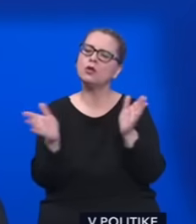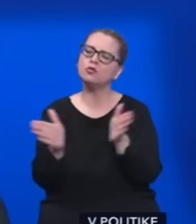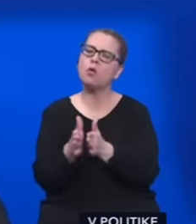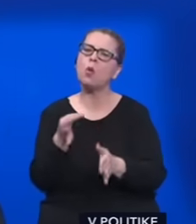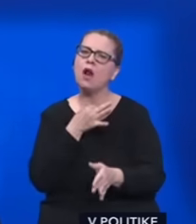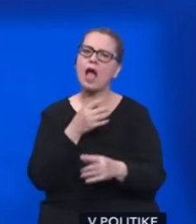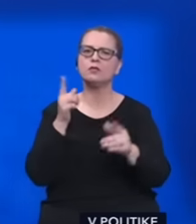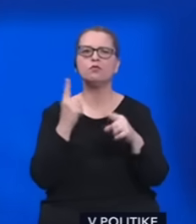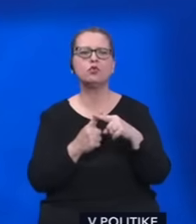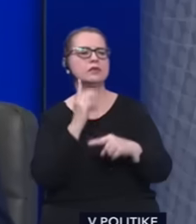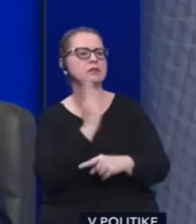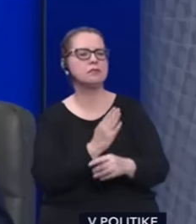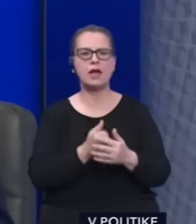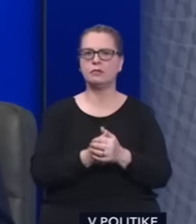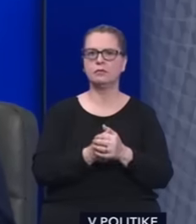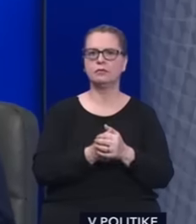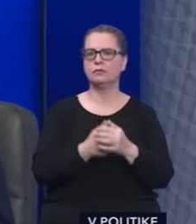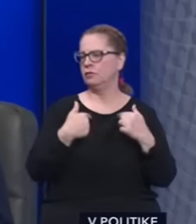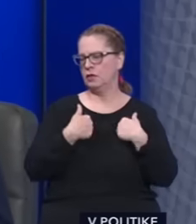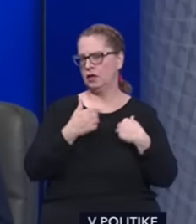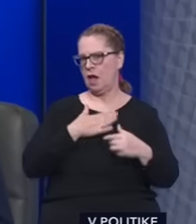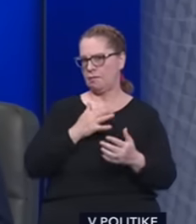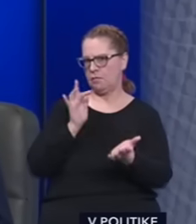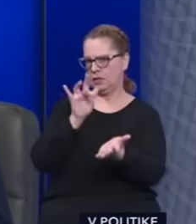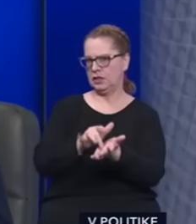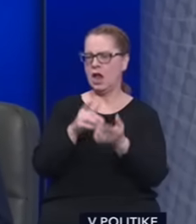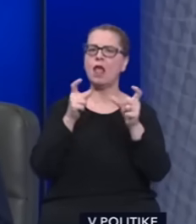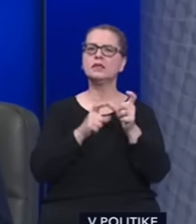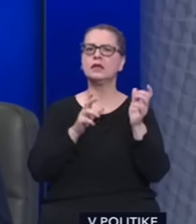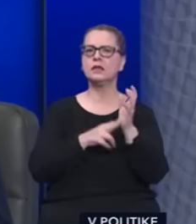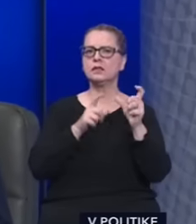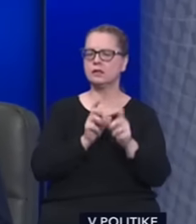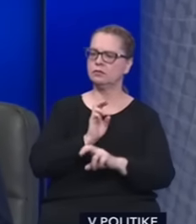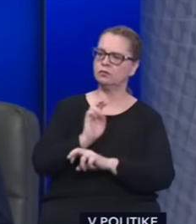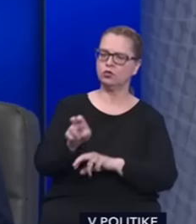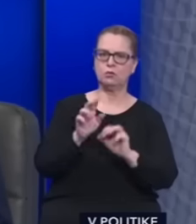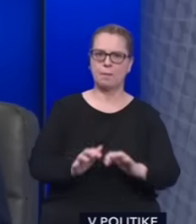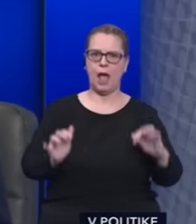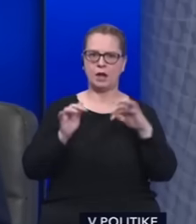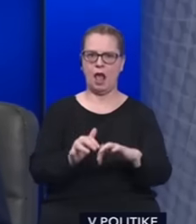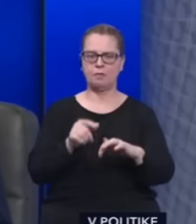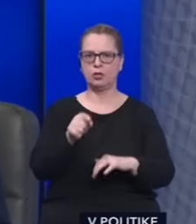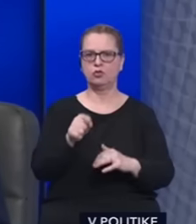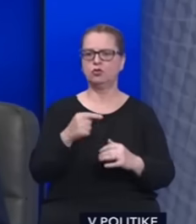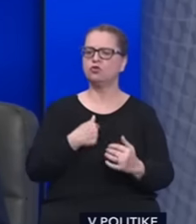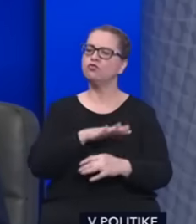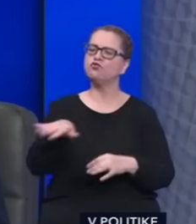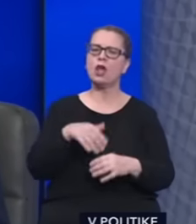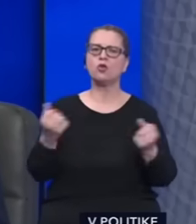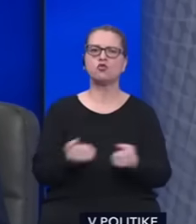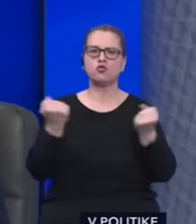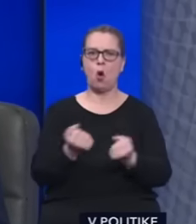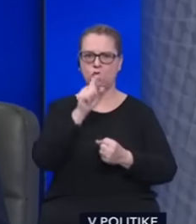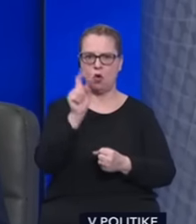a Smerom? Andrej, ja mám pred sebou jeden cieľ, dostať Slovenskú národnú stranu do parlamentu. To sú pre mňa predčasné otázky, budú aj